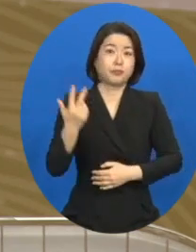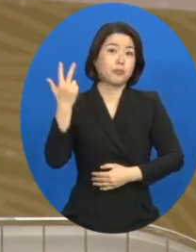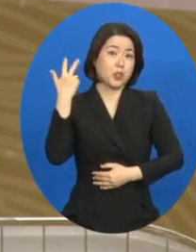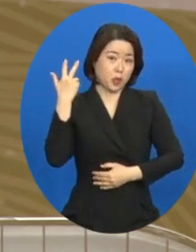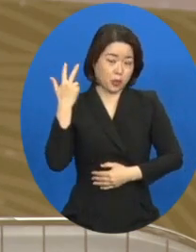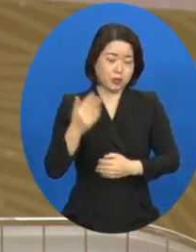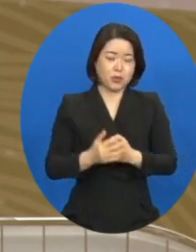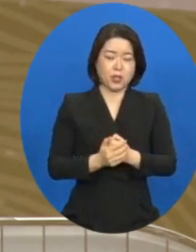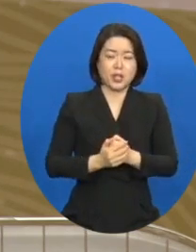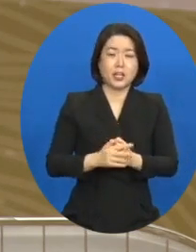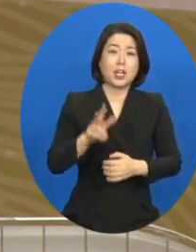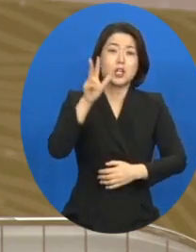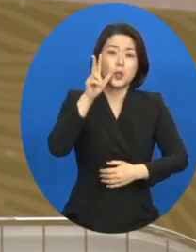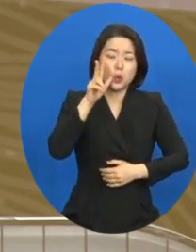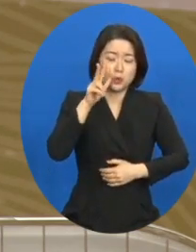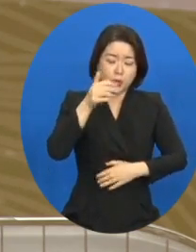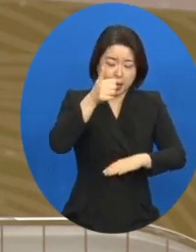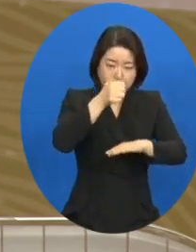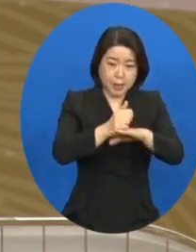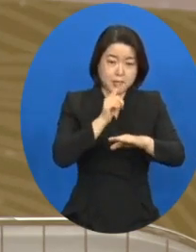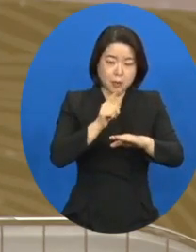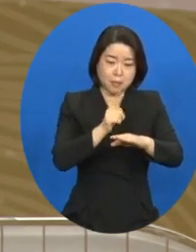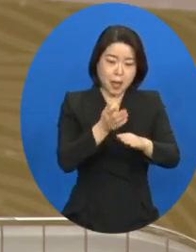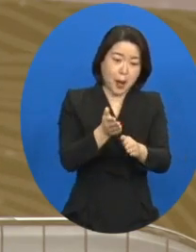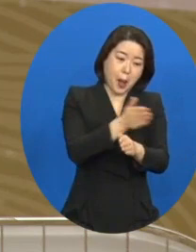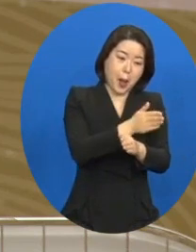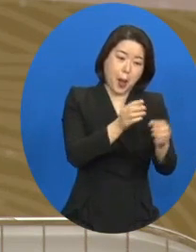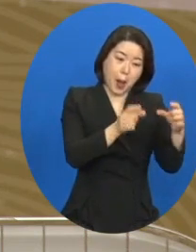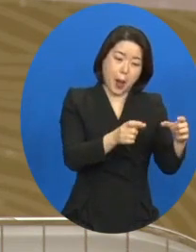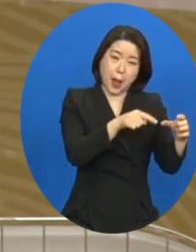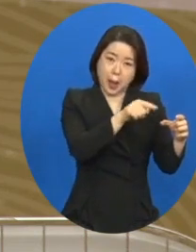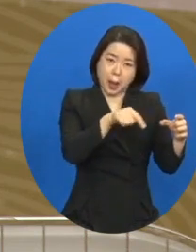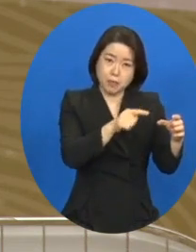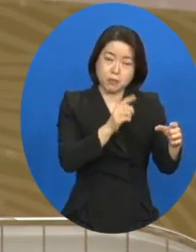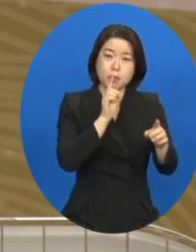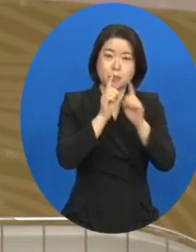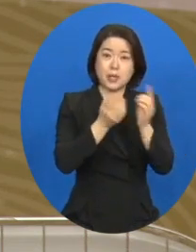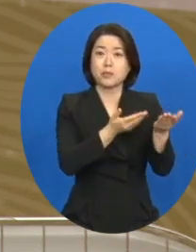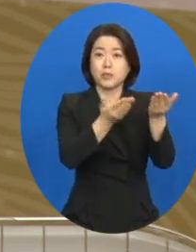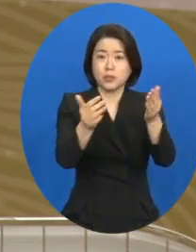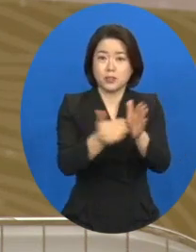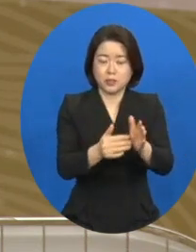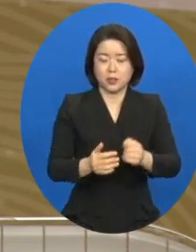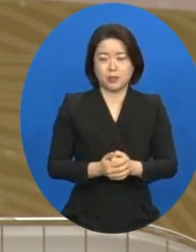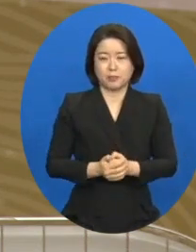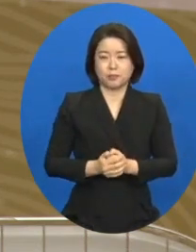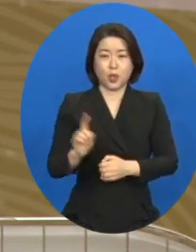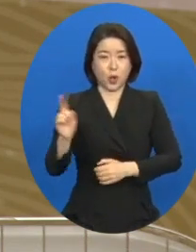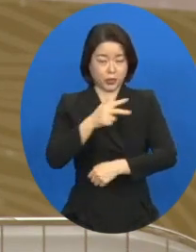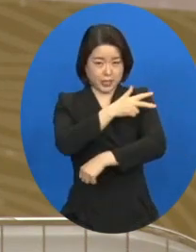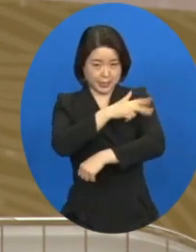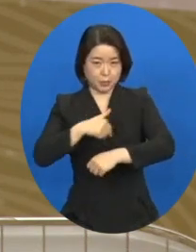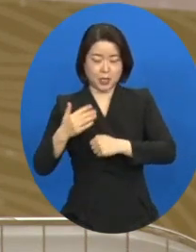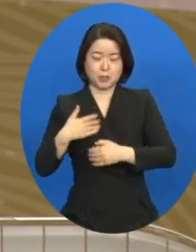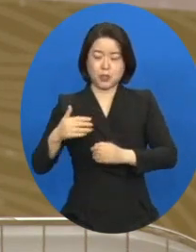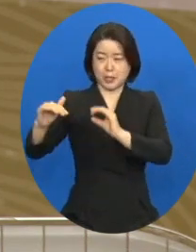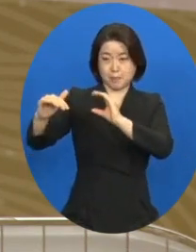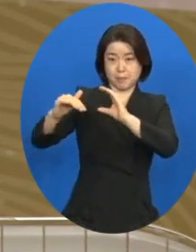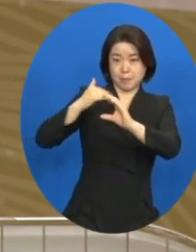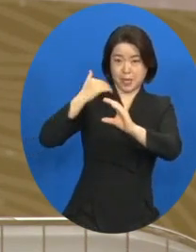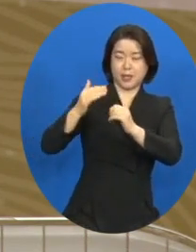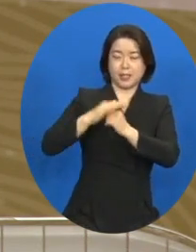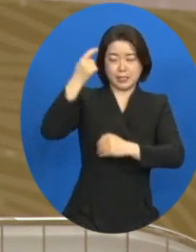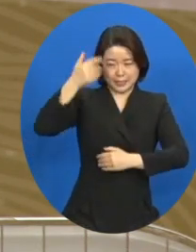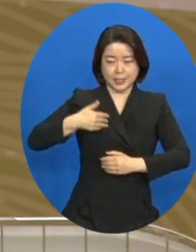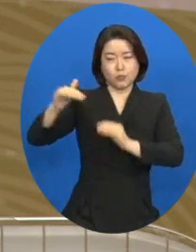지난주에도 여호수아 유언의 앞부분을 말씀을 드렸는데 어느 집사님이 저에게 메일을 보내셨어요.